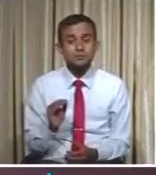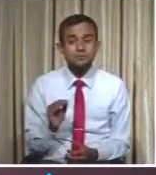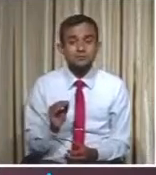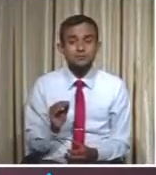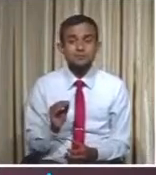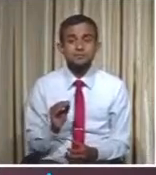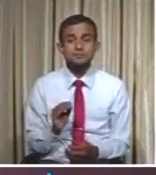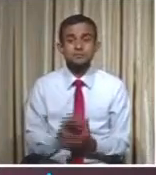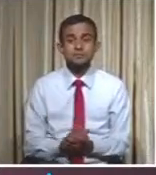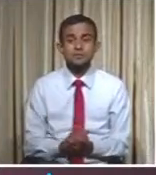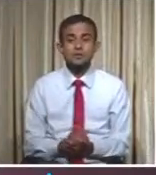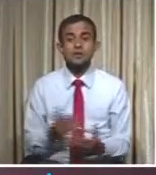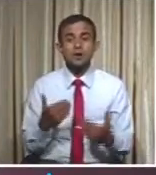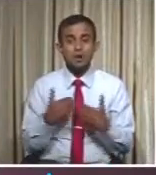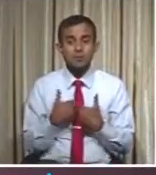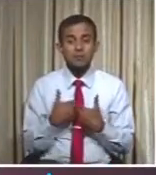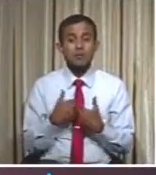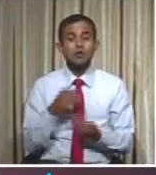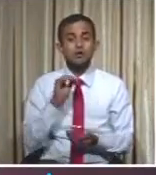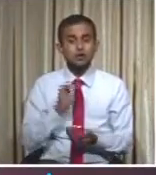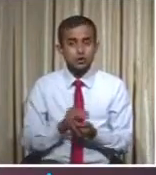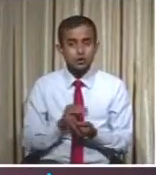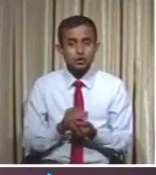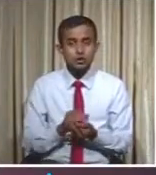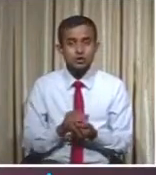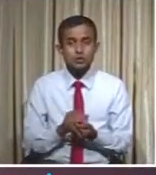නමුත් අපේ ආරක්ෂාව සහ